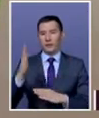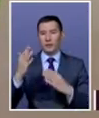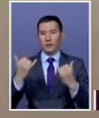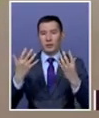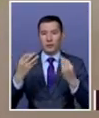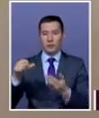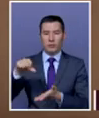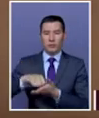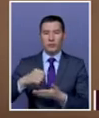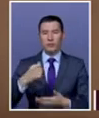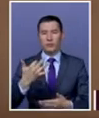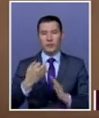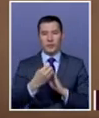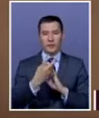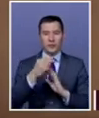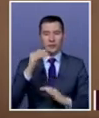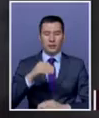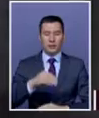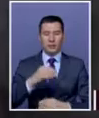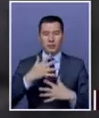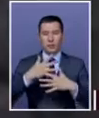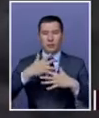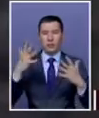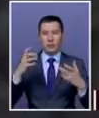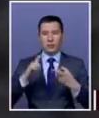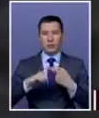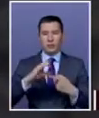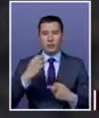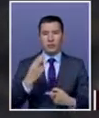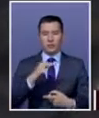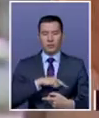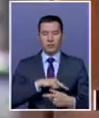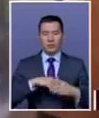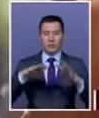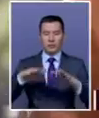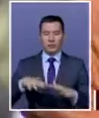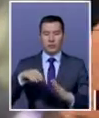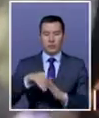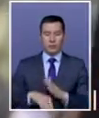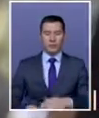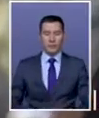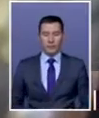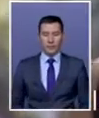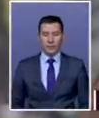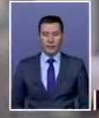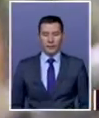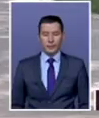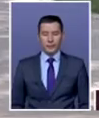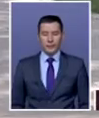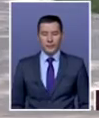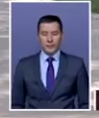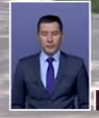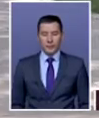участвуют 12 тысяч человек. Большой популярностью пользуются и социальные рабочие места, добавил замглавы управления.